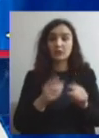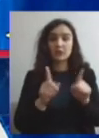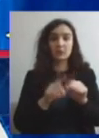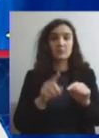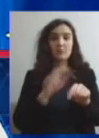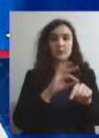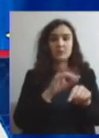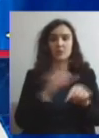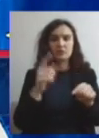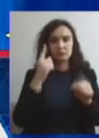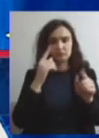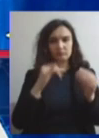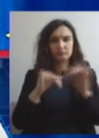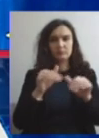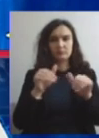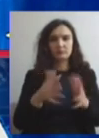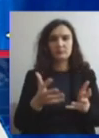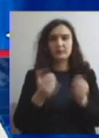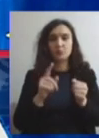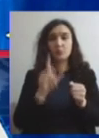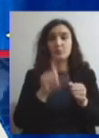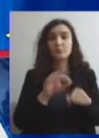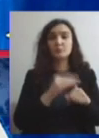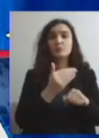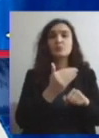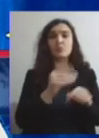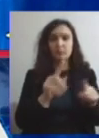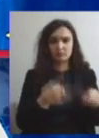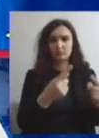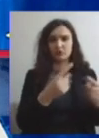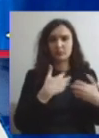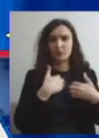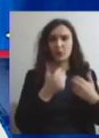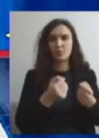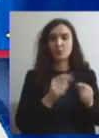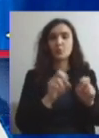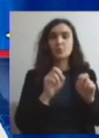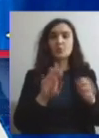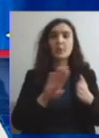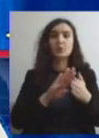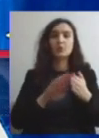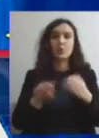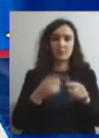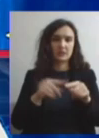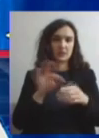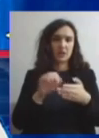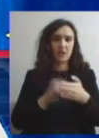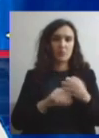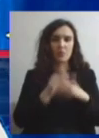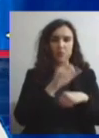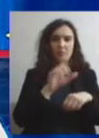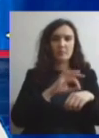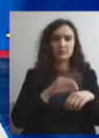მივიღეთ გადაწყვეტილება, რომ პაციენტის ჯანმრთელობის სასარგებლოდ და ასევე უსაფრთხოების გამო ეს პაციენტები